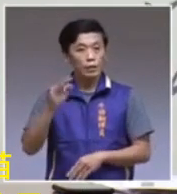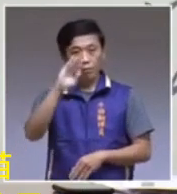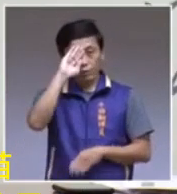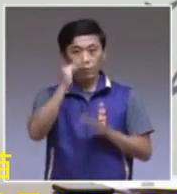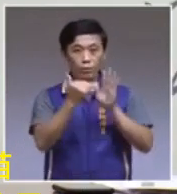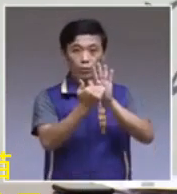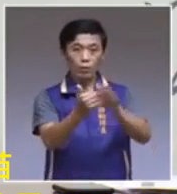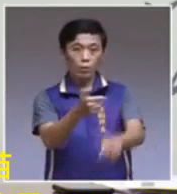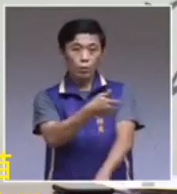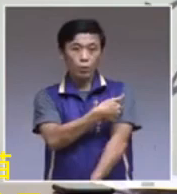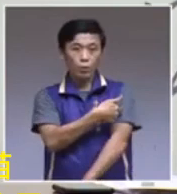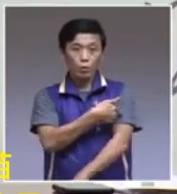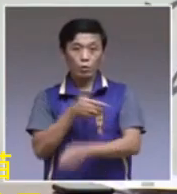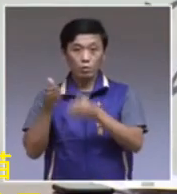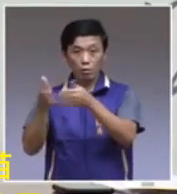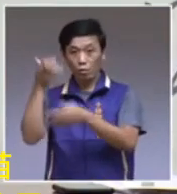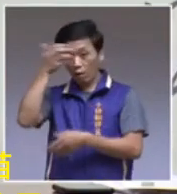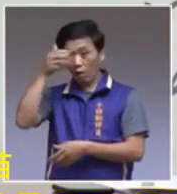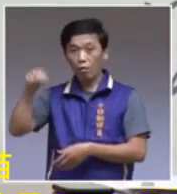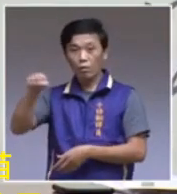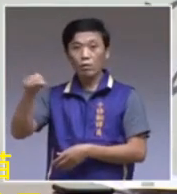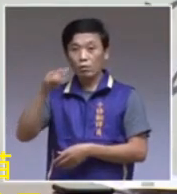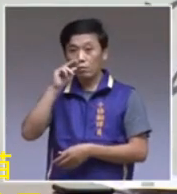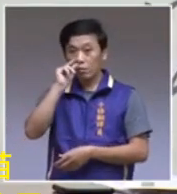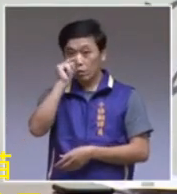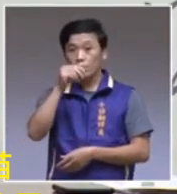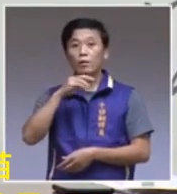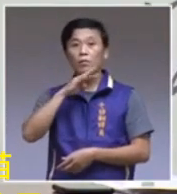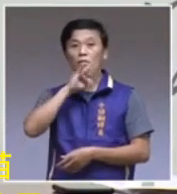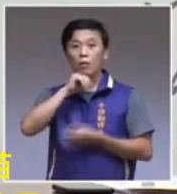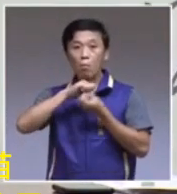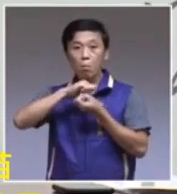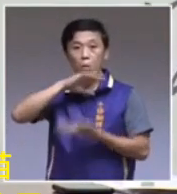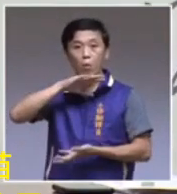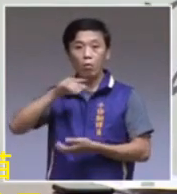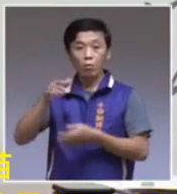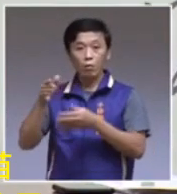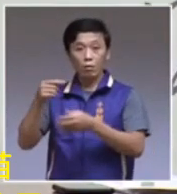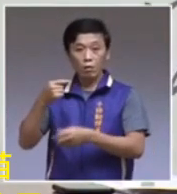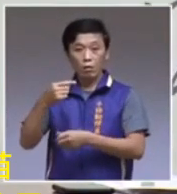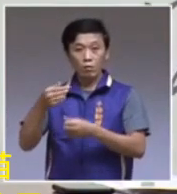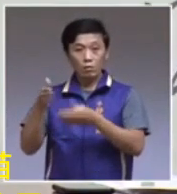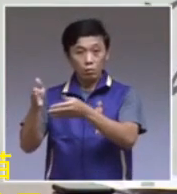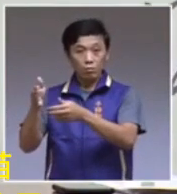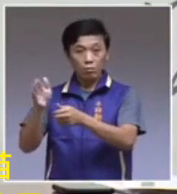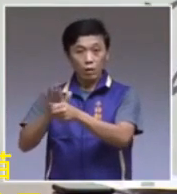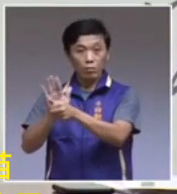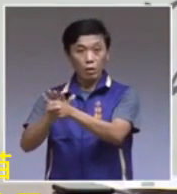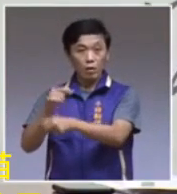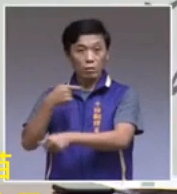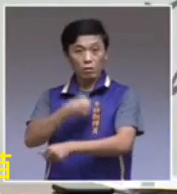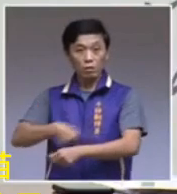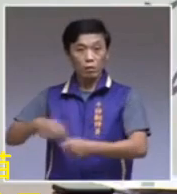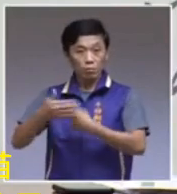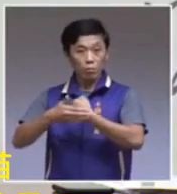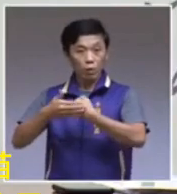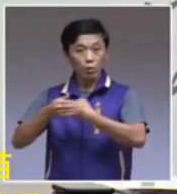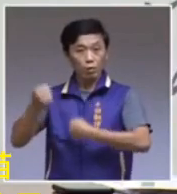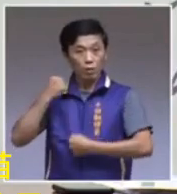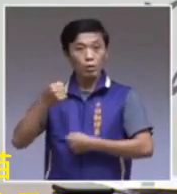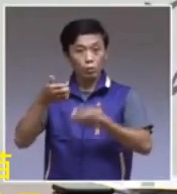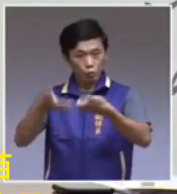实对老年尤其是高龄的长者保护力真的是非常重要哈。